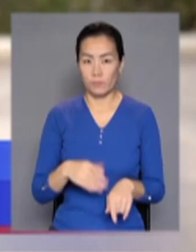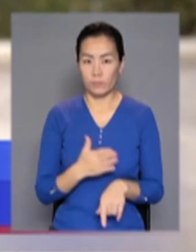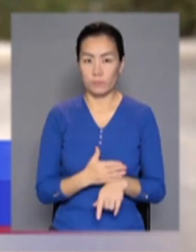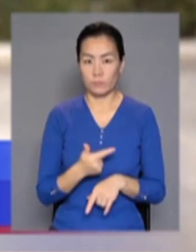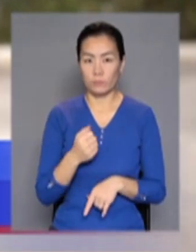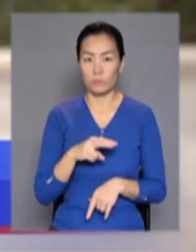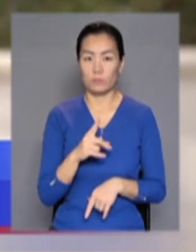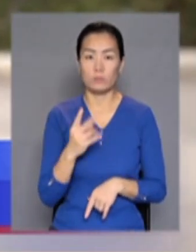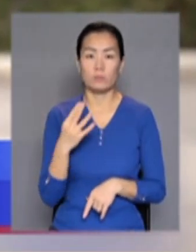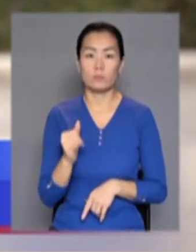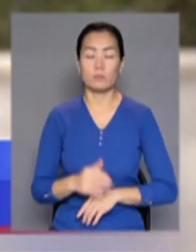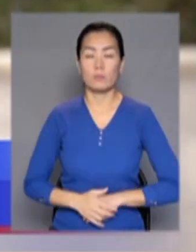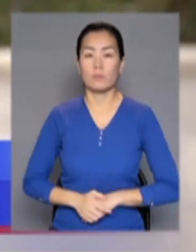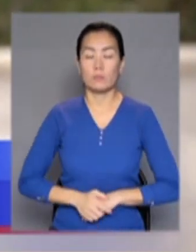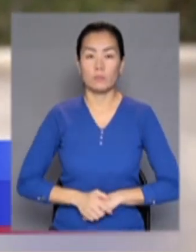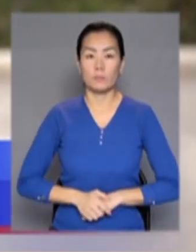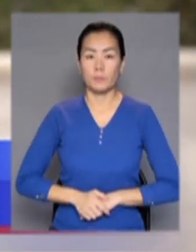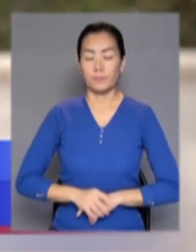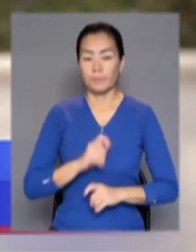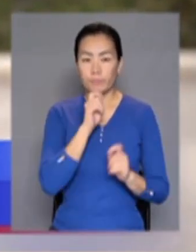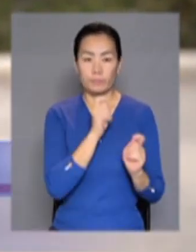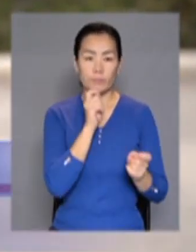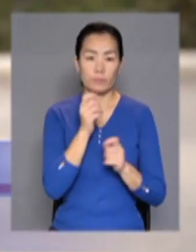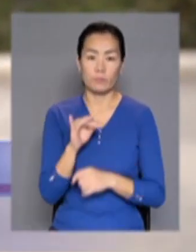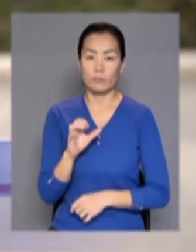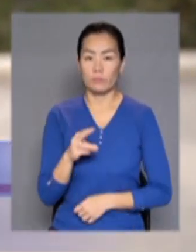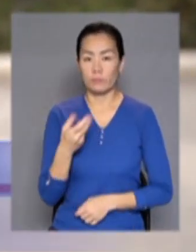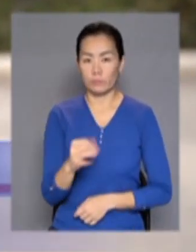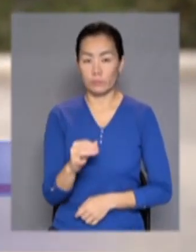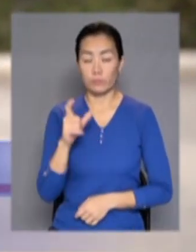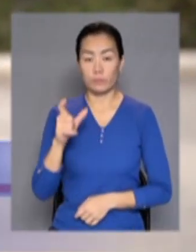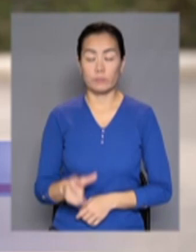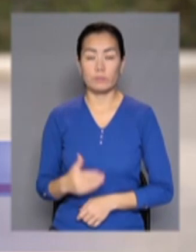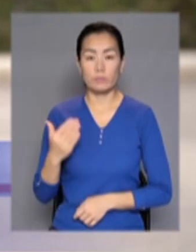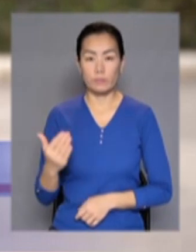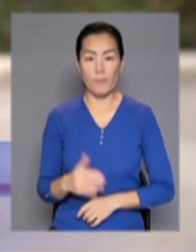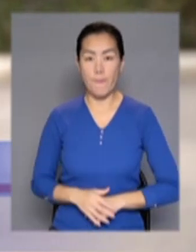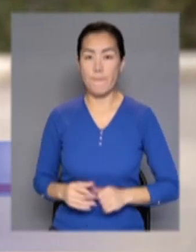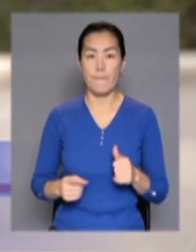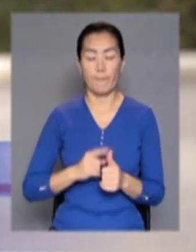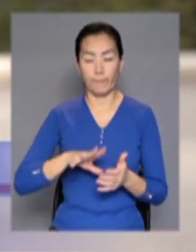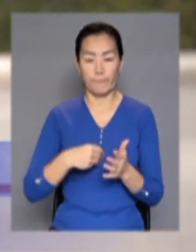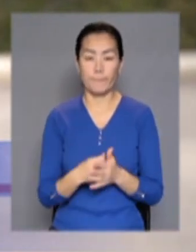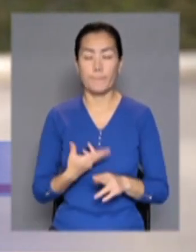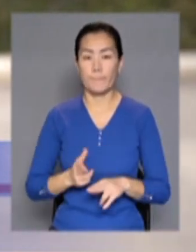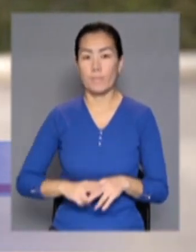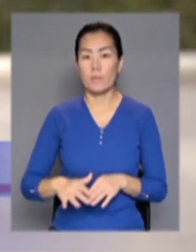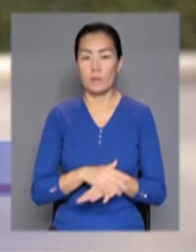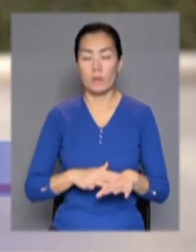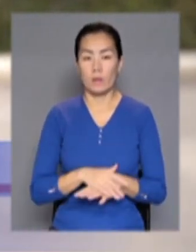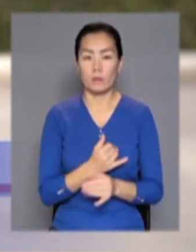Гүлзада Нетқалиева. Адамдарға берілген марапат, ал Исатай Құндызбайұлы болса, есін білгелі осы